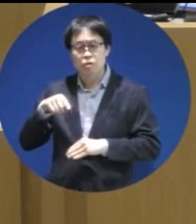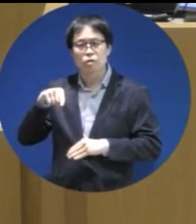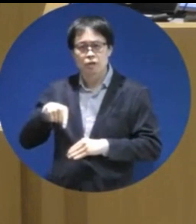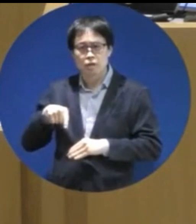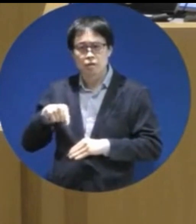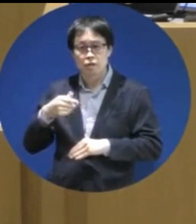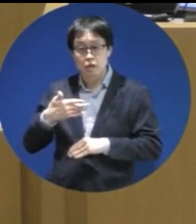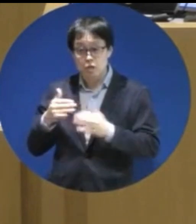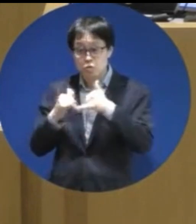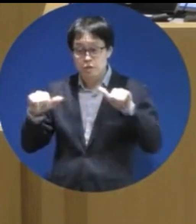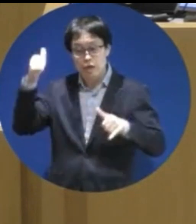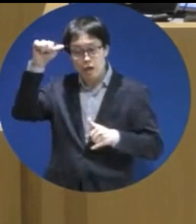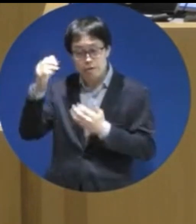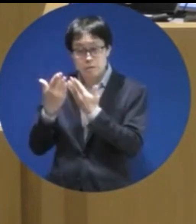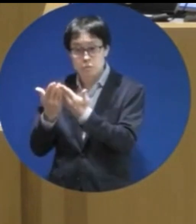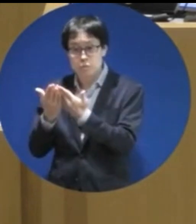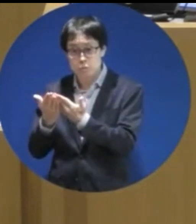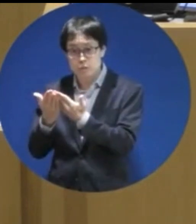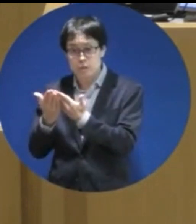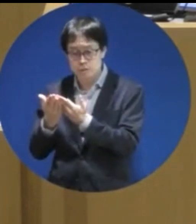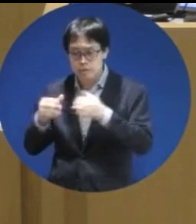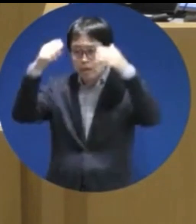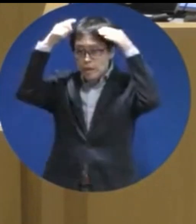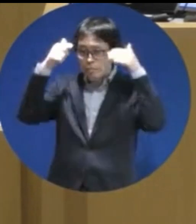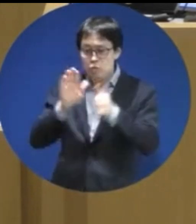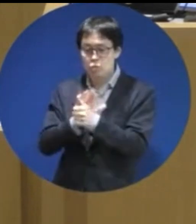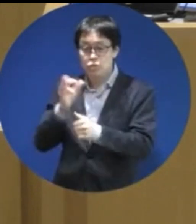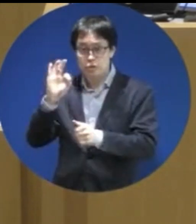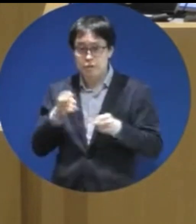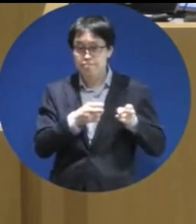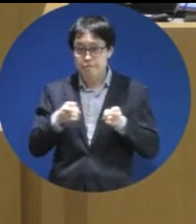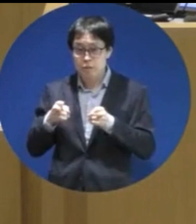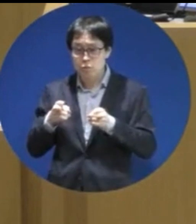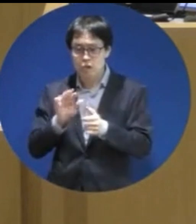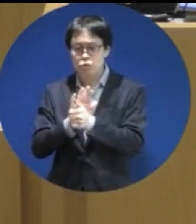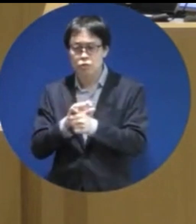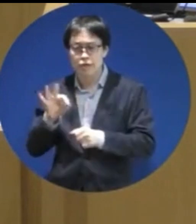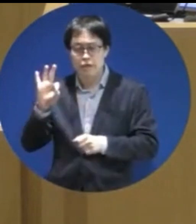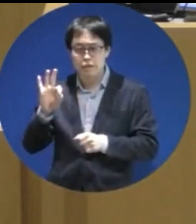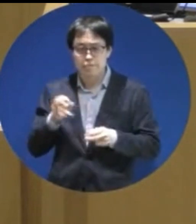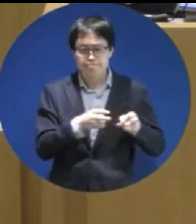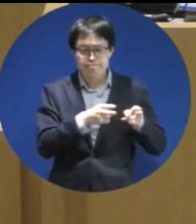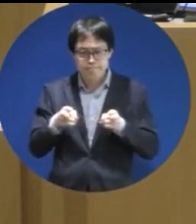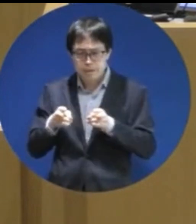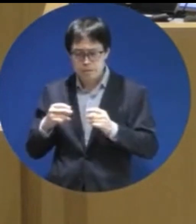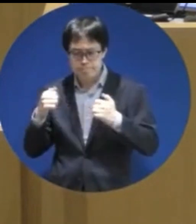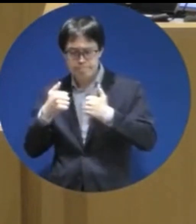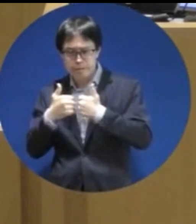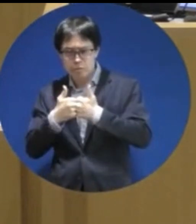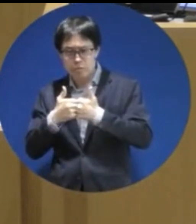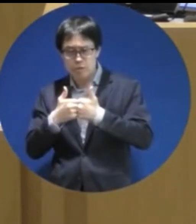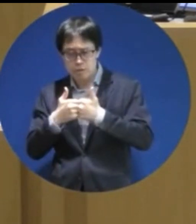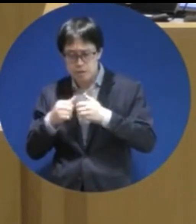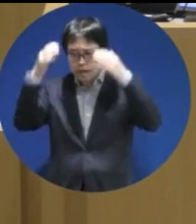に区民アンケートでの意識調査、そしてヘルメットの補助金制度や奨励金制度の導入を前向きに検討し、